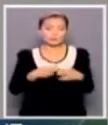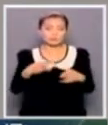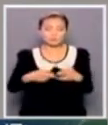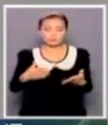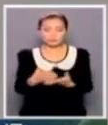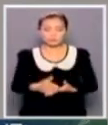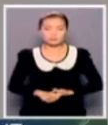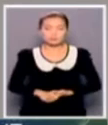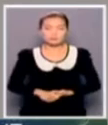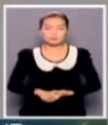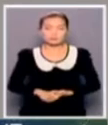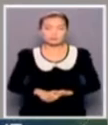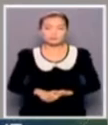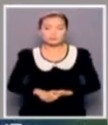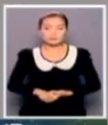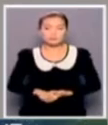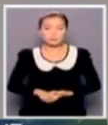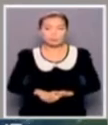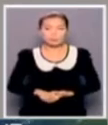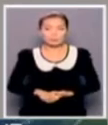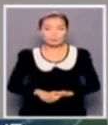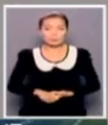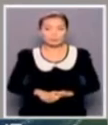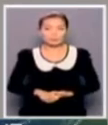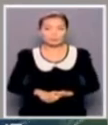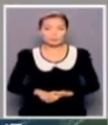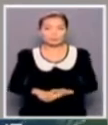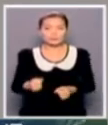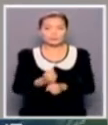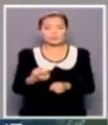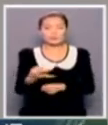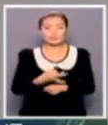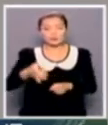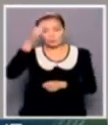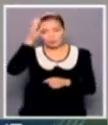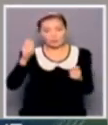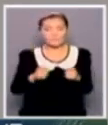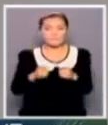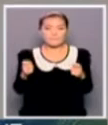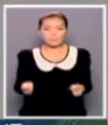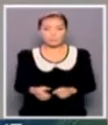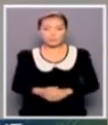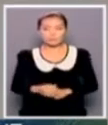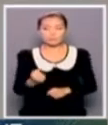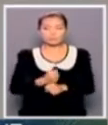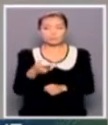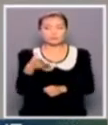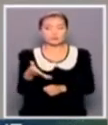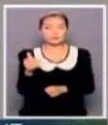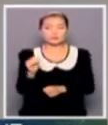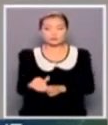болды. Сондықтан да ұялы операторлармен келісіп, қалалық білім бөлімі, аудандық білім бөлімдері 3000-ден 5000